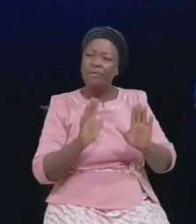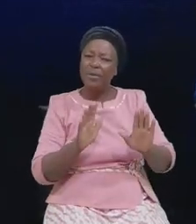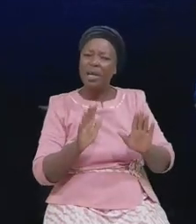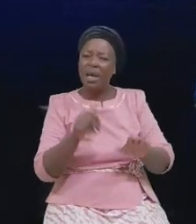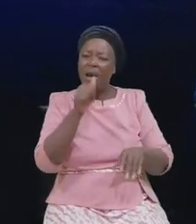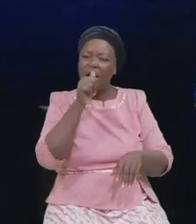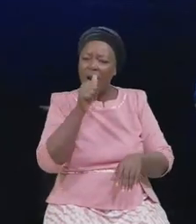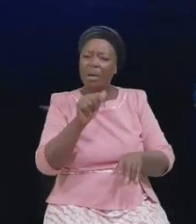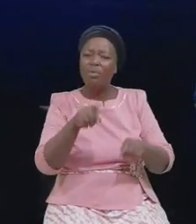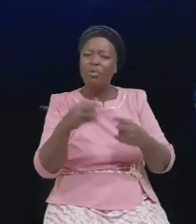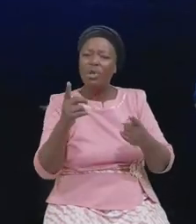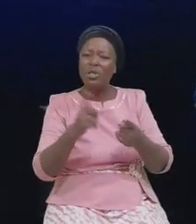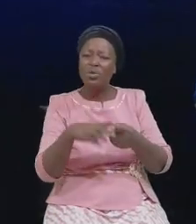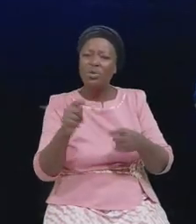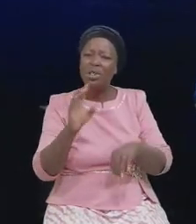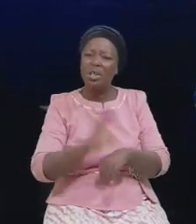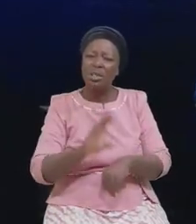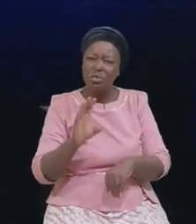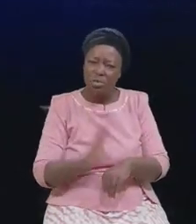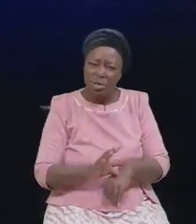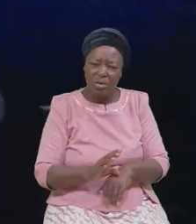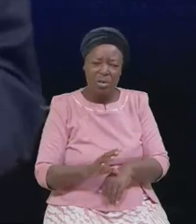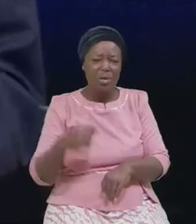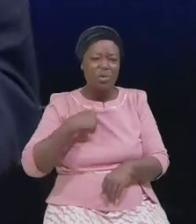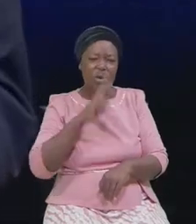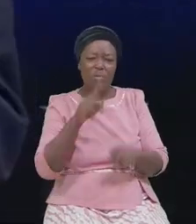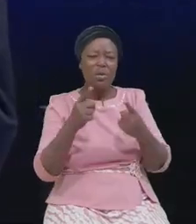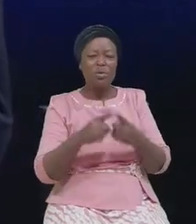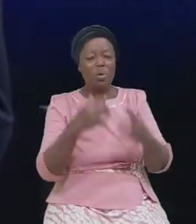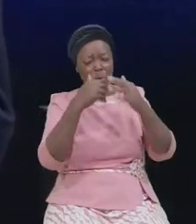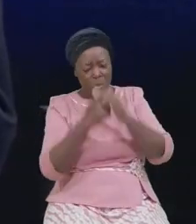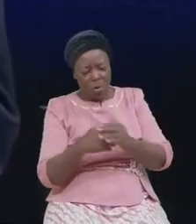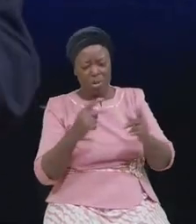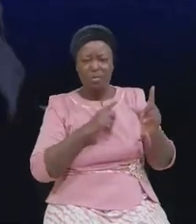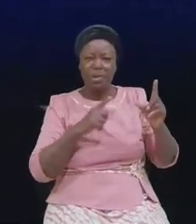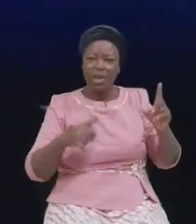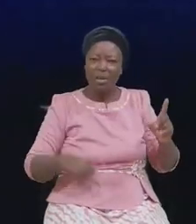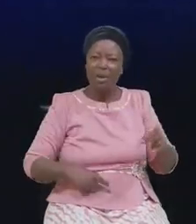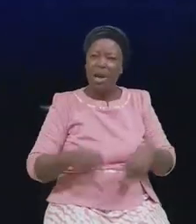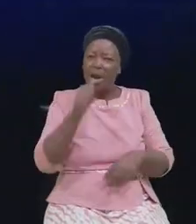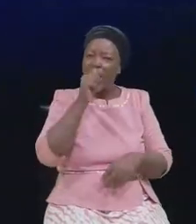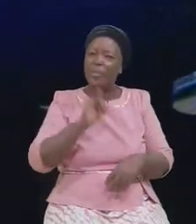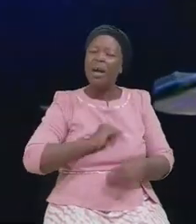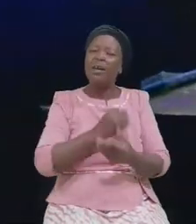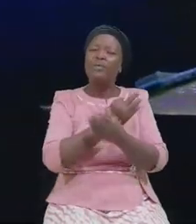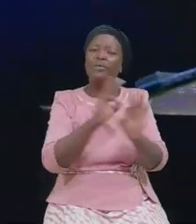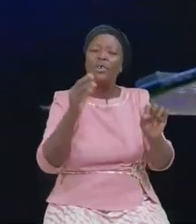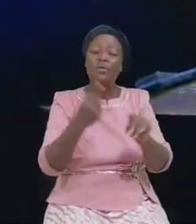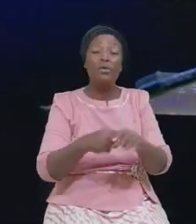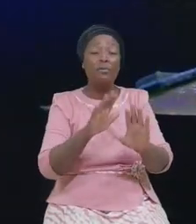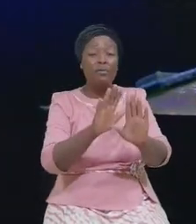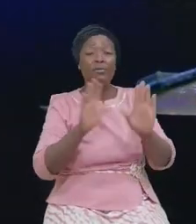vais à l'église. Nous voulons aller adorer le Seigneur. Est-ce que je suis libre de la peur en